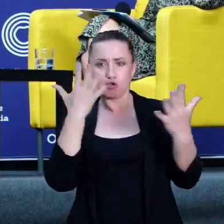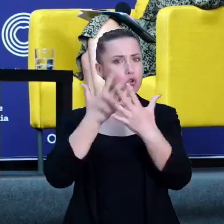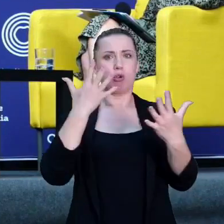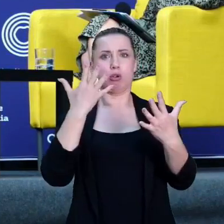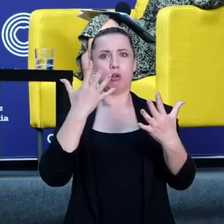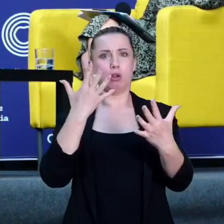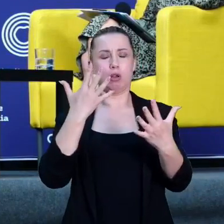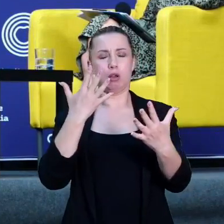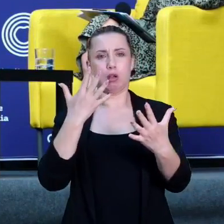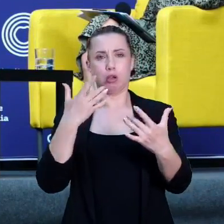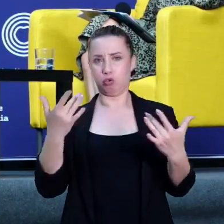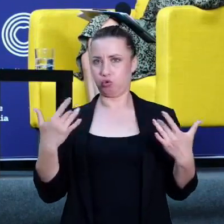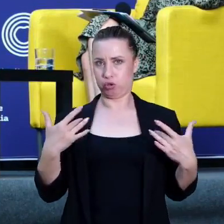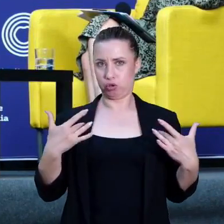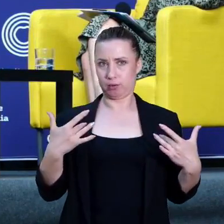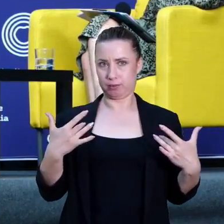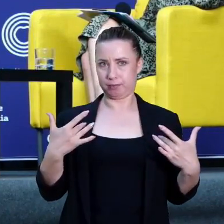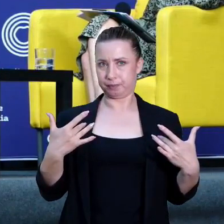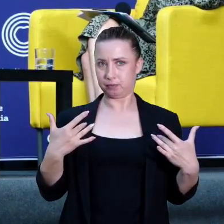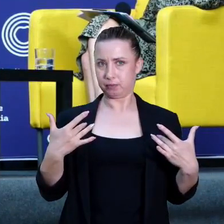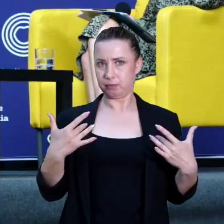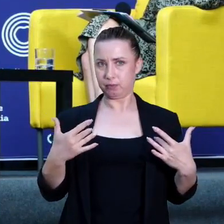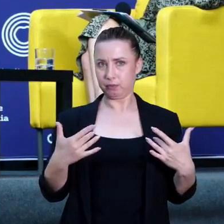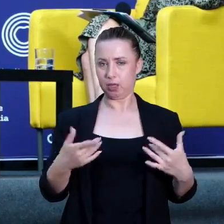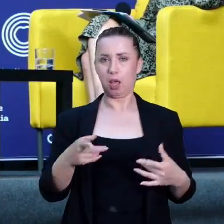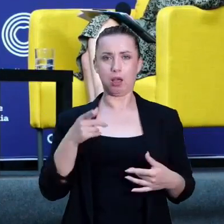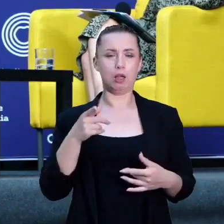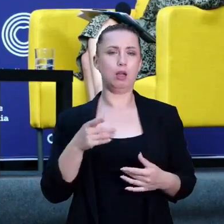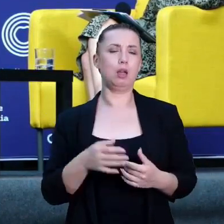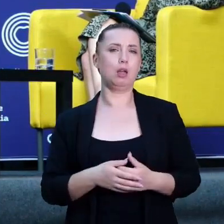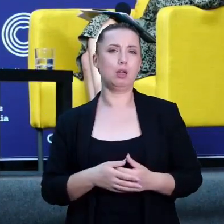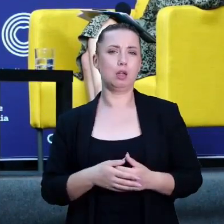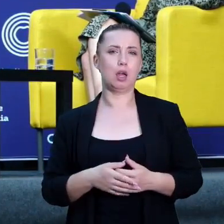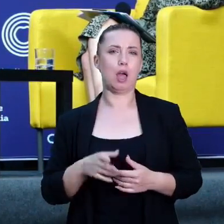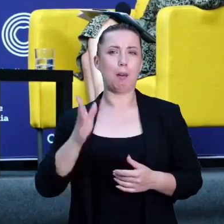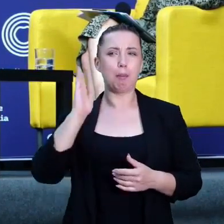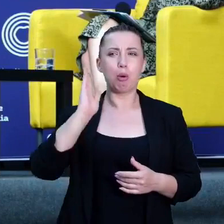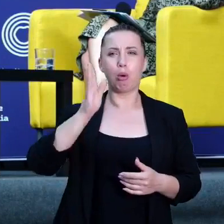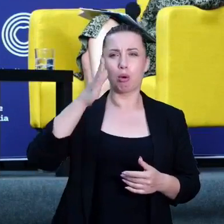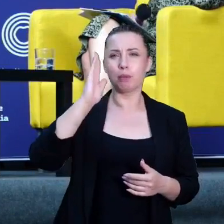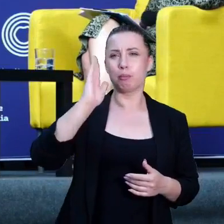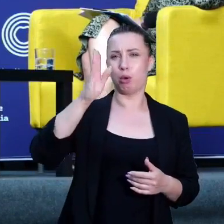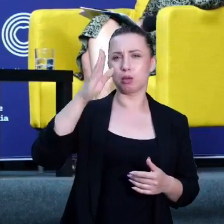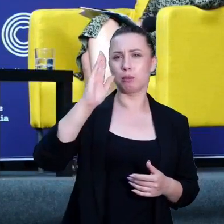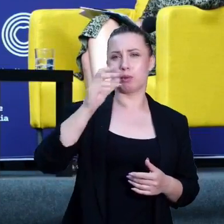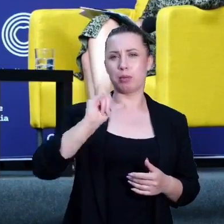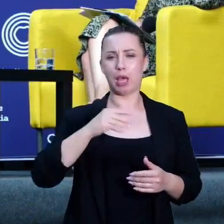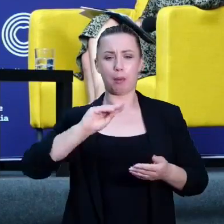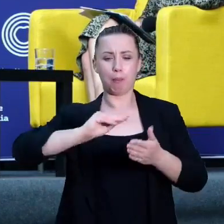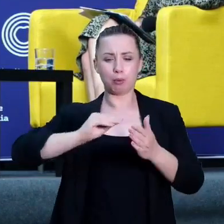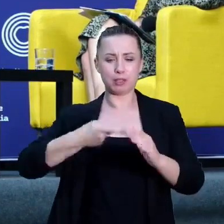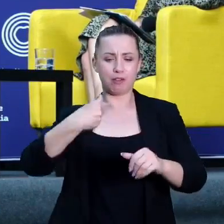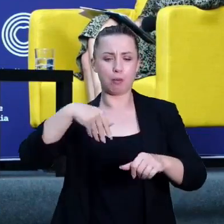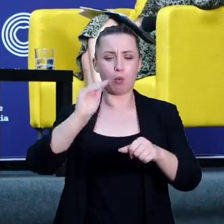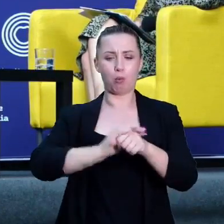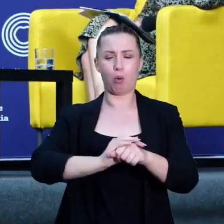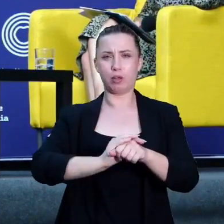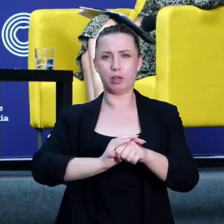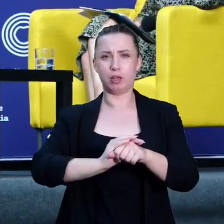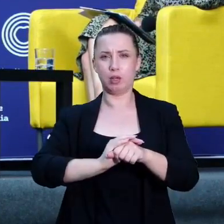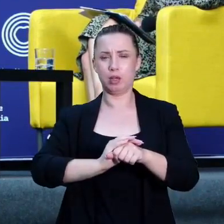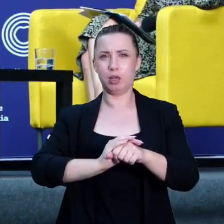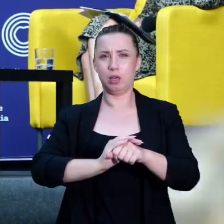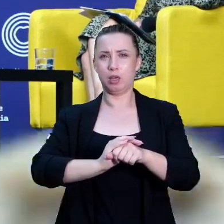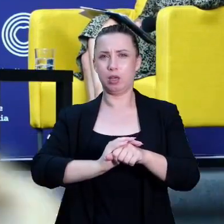tej fonografii, która była po prostu całkowicie opanowana przez mężczyzn. I chyba później, jak nawet podpisywałam kontrakty, to proszę Państwa, nigdy mi się nie